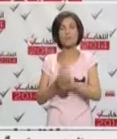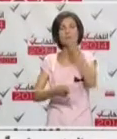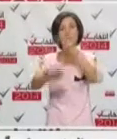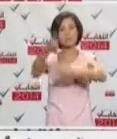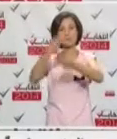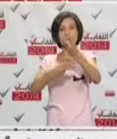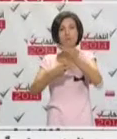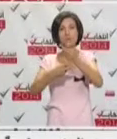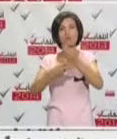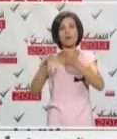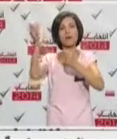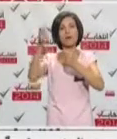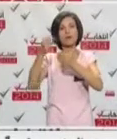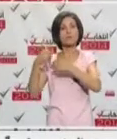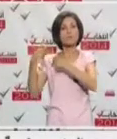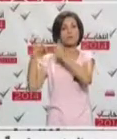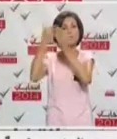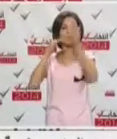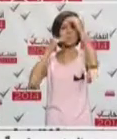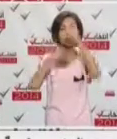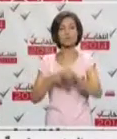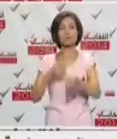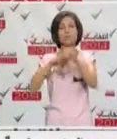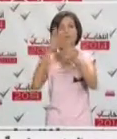ان نستورد الحليب في الفترات الناقصه وشكرا